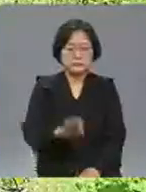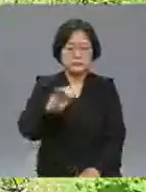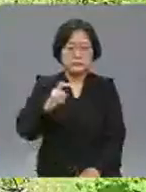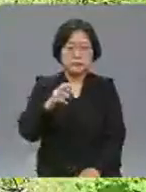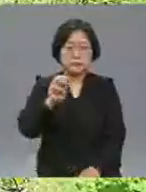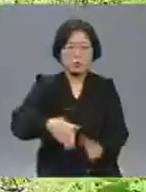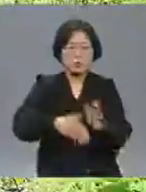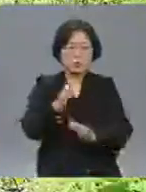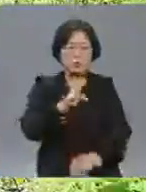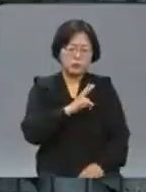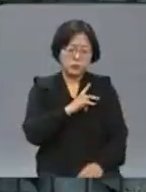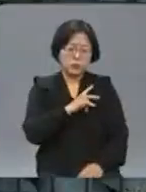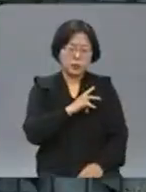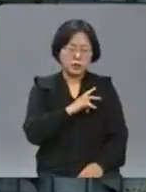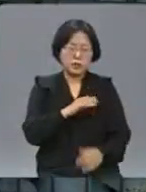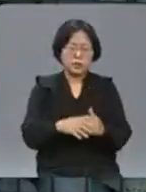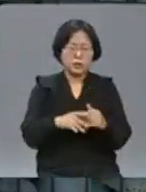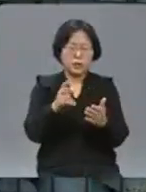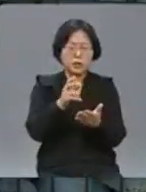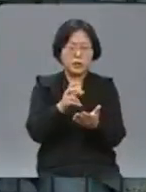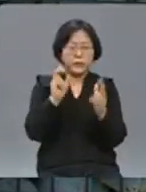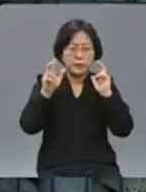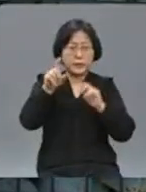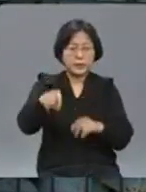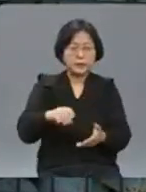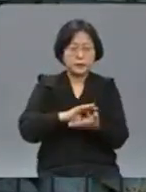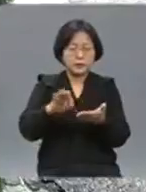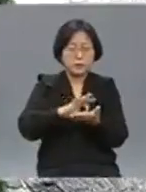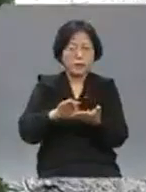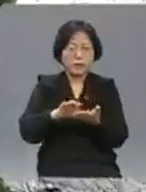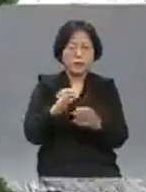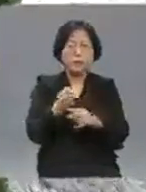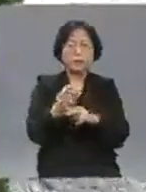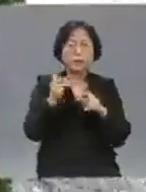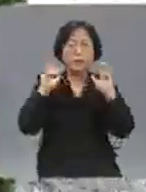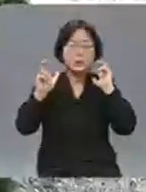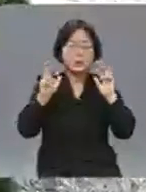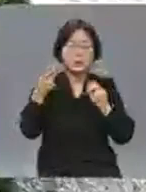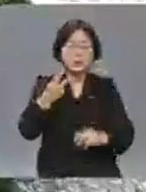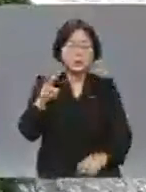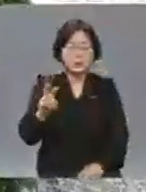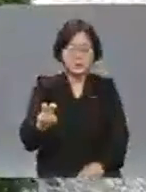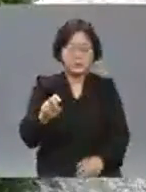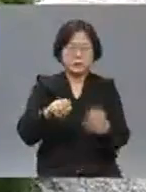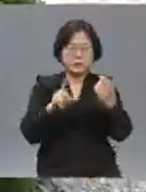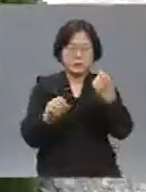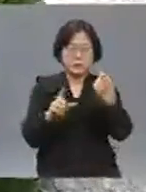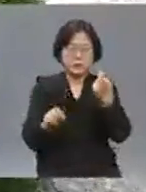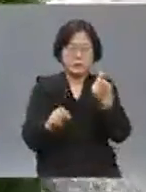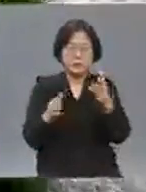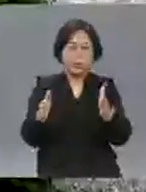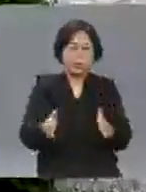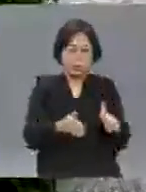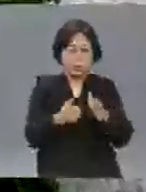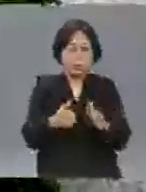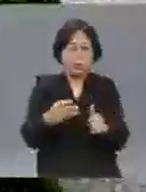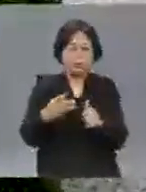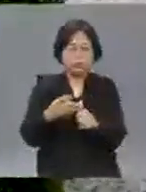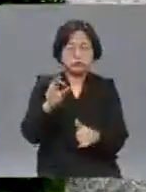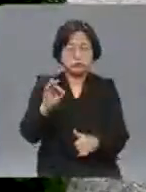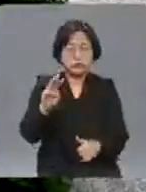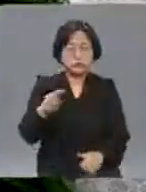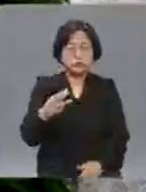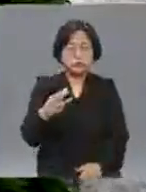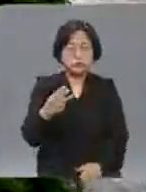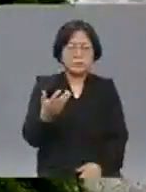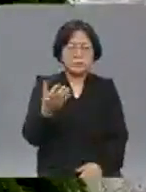임미란 광주시의원에게 법인카드를 쓰게 한 보성의 어업회사. 2020년 11월 도비와 군비 38억